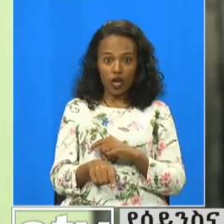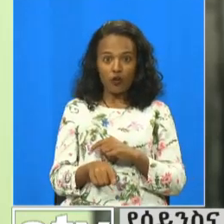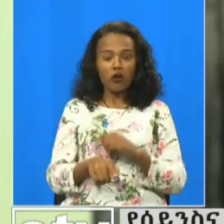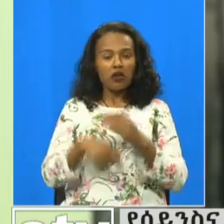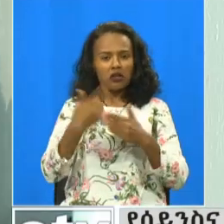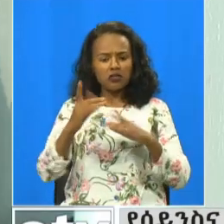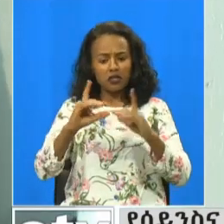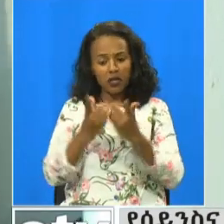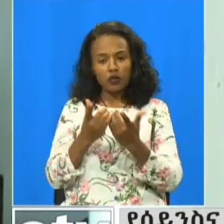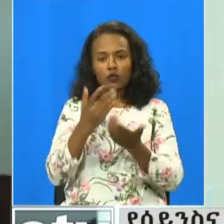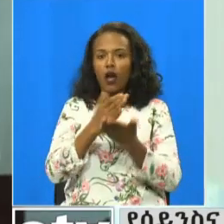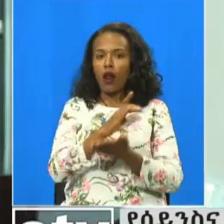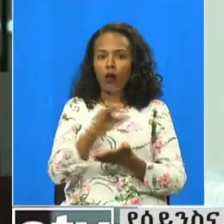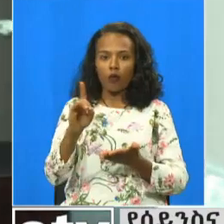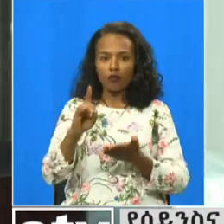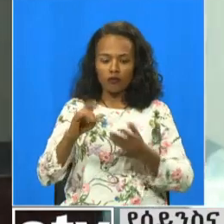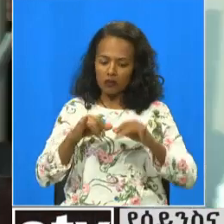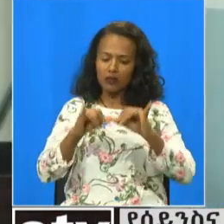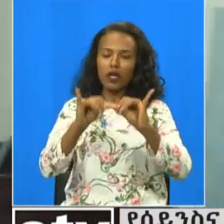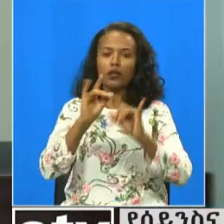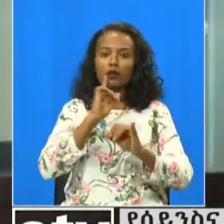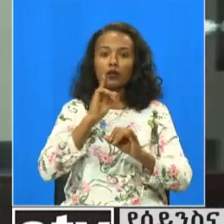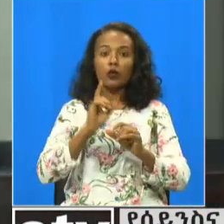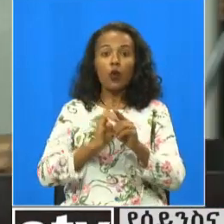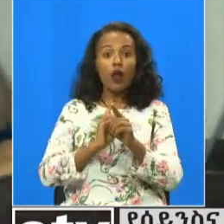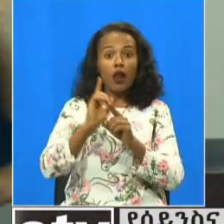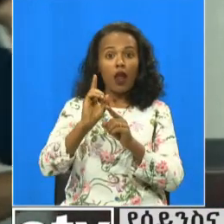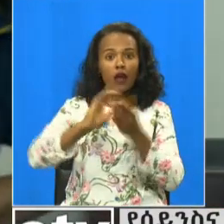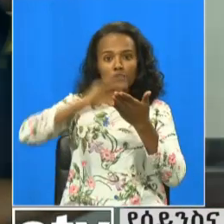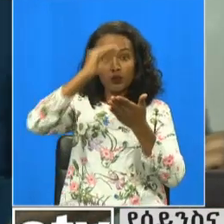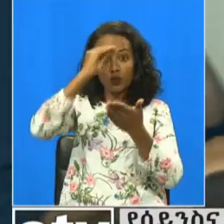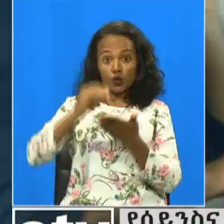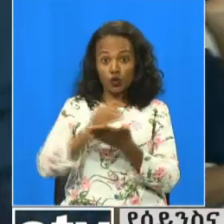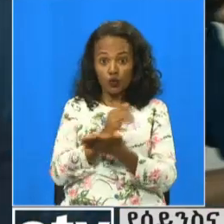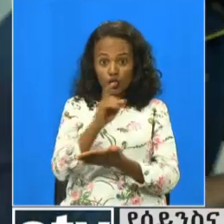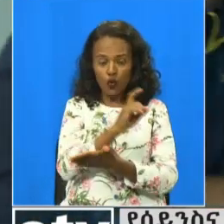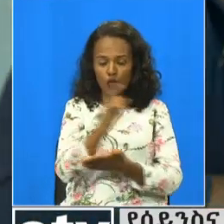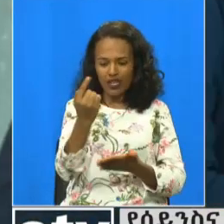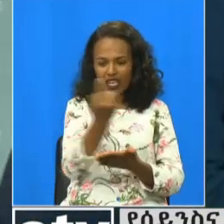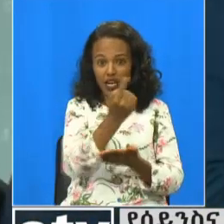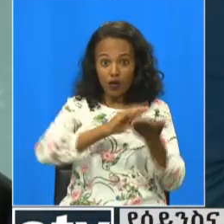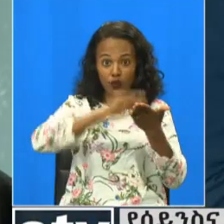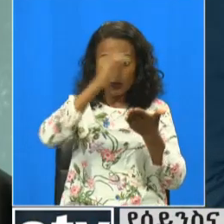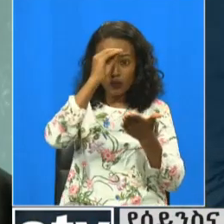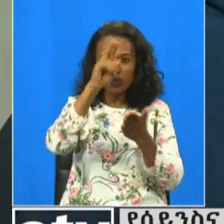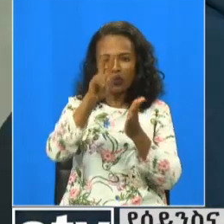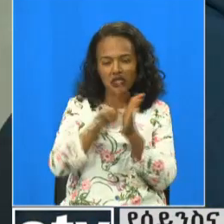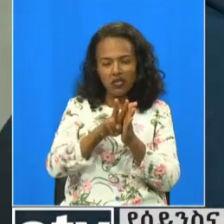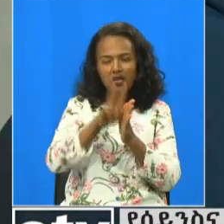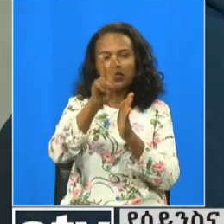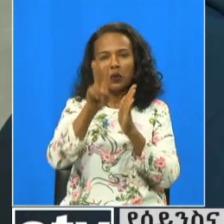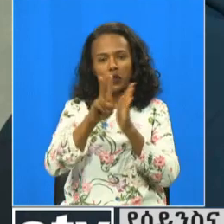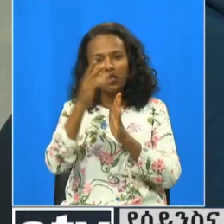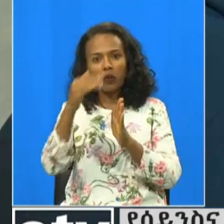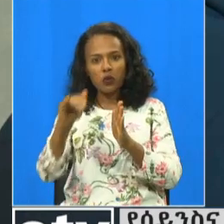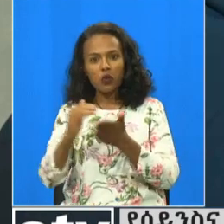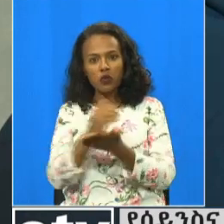ያው ክላሶቹ አልቆሙ እስከ እየቀጠለ ነው። ላይቭ ሌክቸሮቹን ሞስት ከሆነ እያንዳንዱ ሌክቸር ወደ 2 ሰዓት እስከ 2 ሰዓት ተኩል አካባቢ